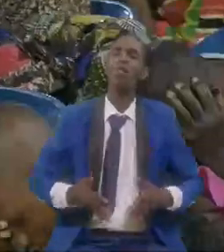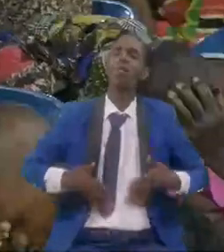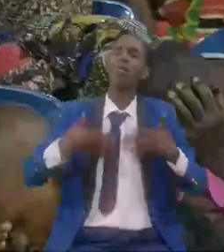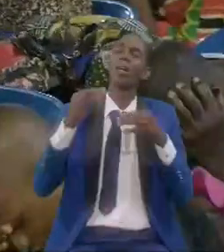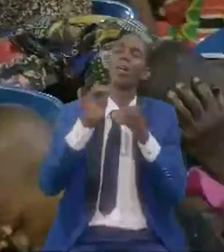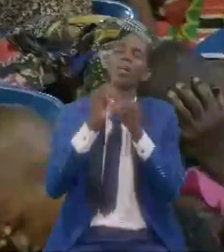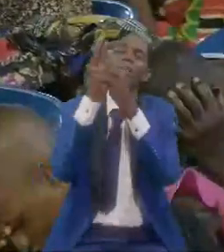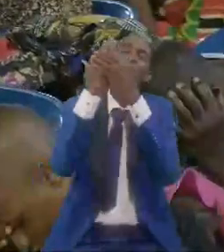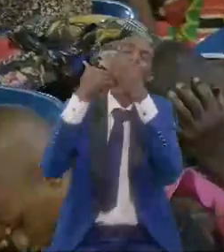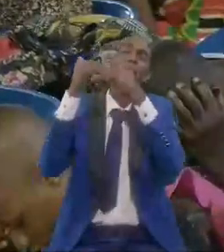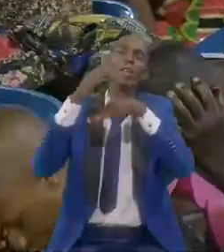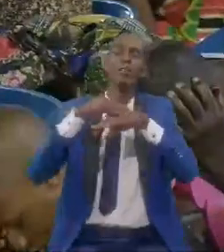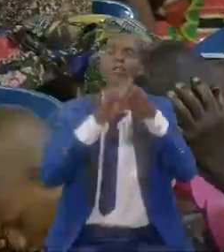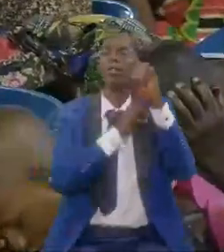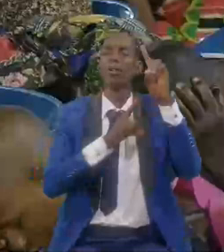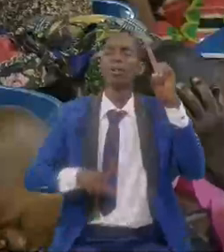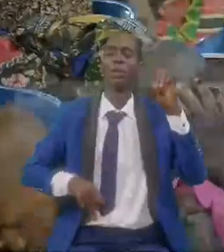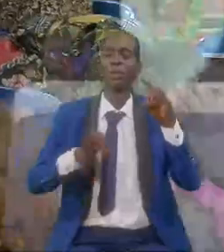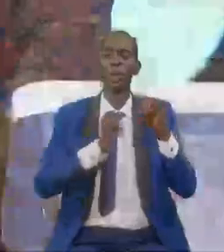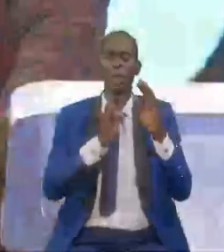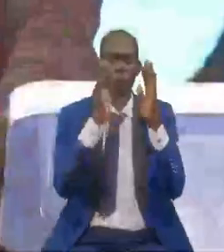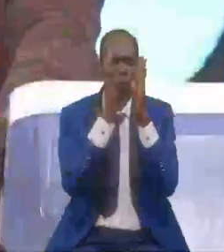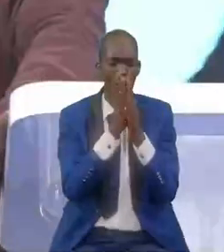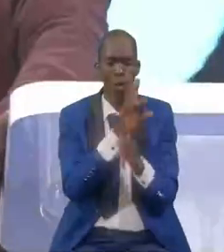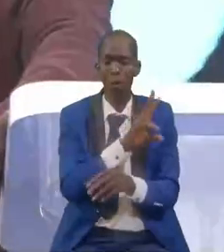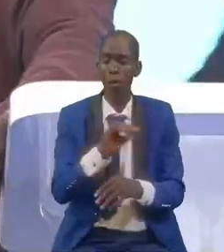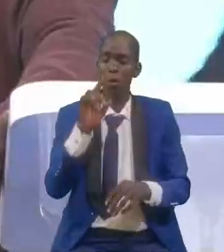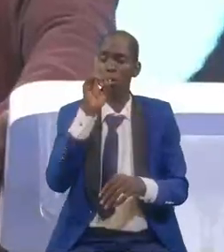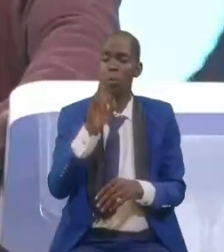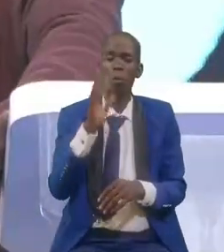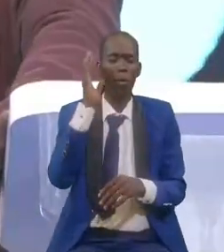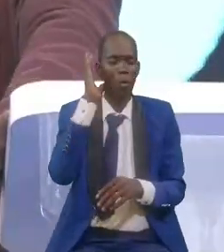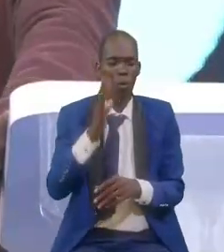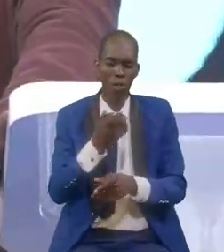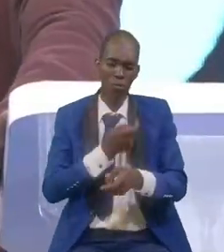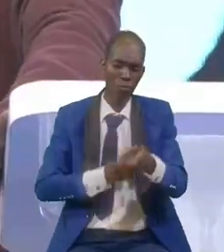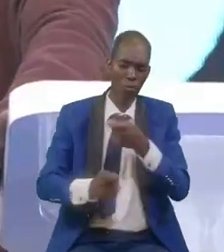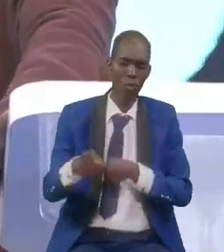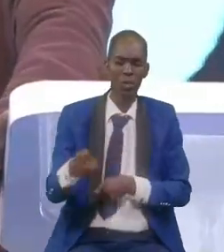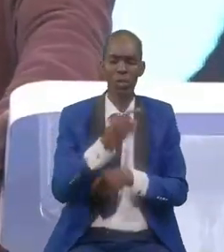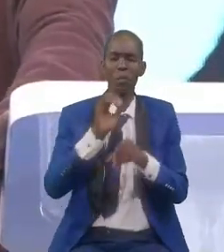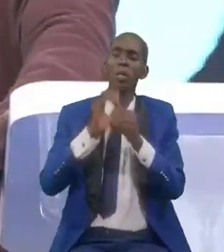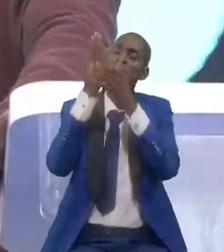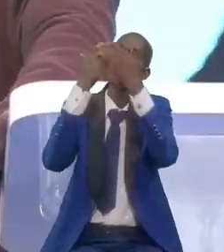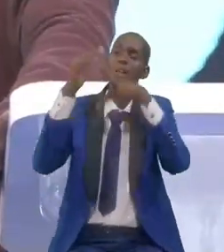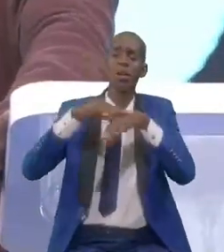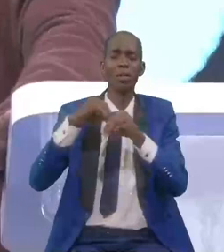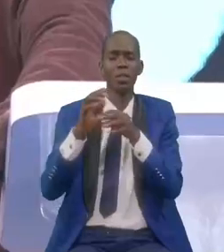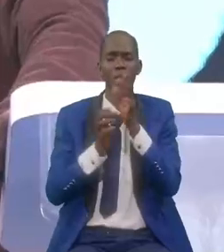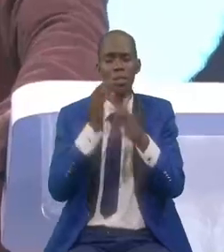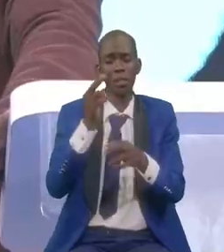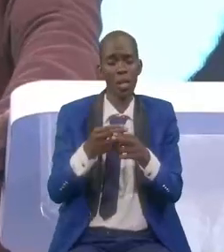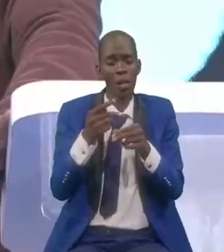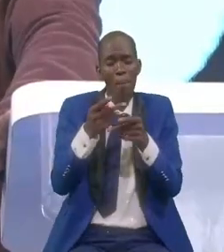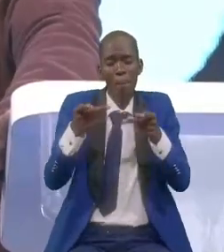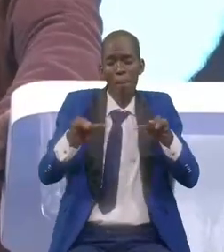ciel. Seigneur, je prie que personne ne prenne leur place au ciel.